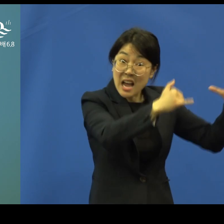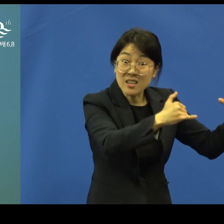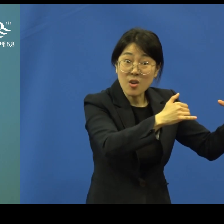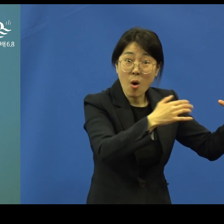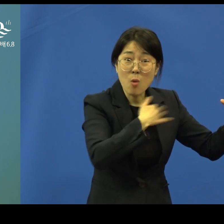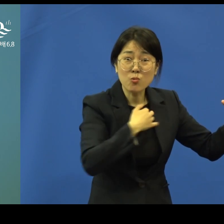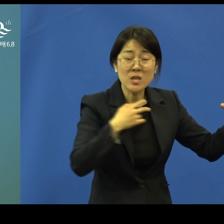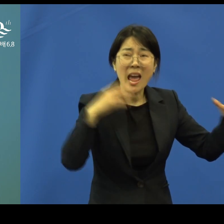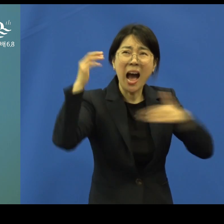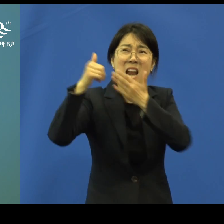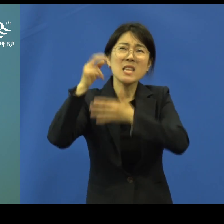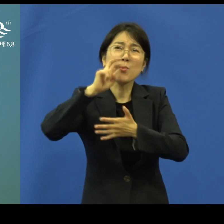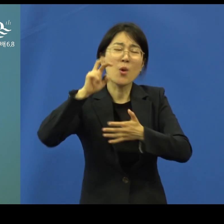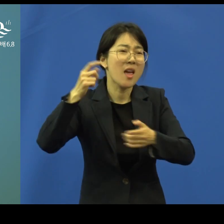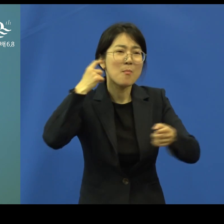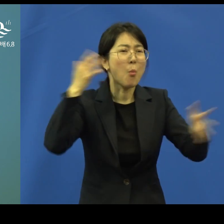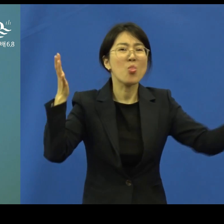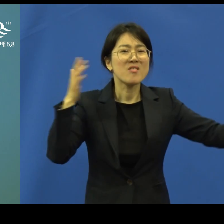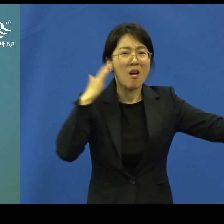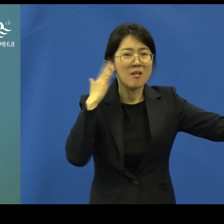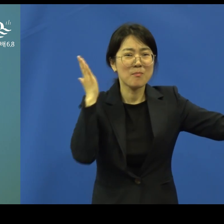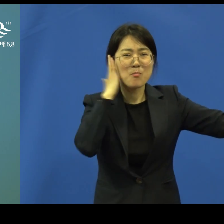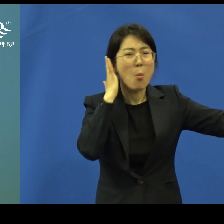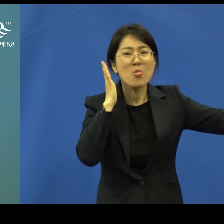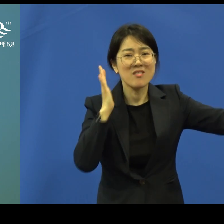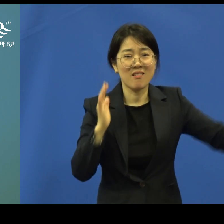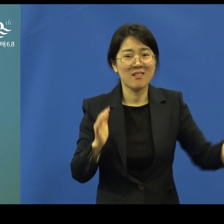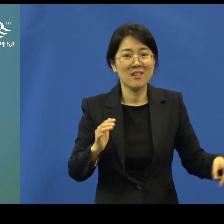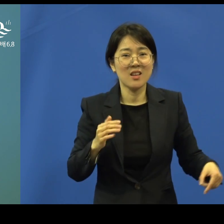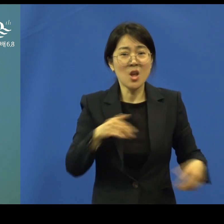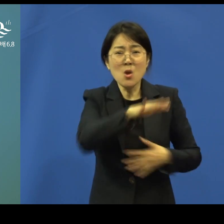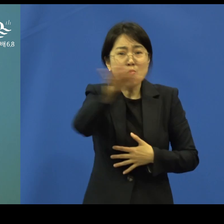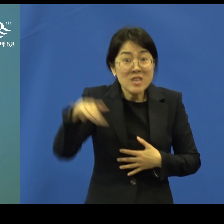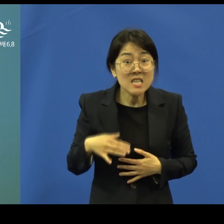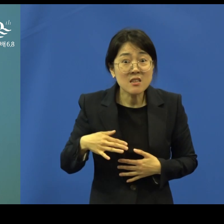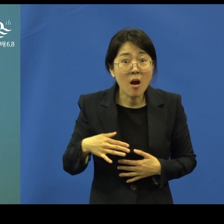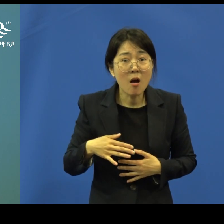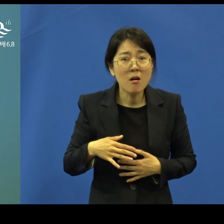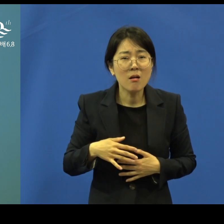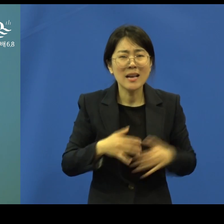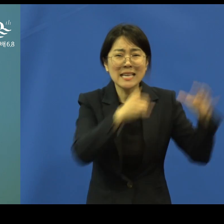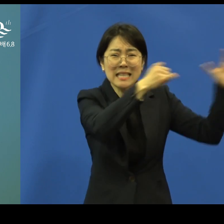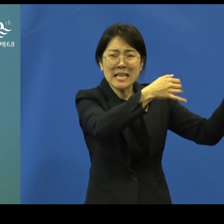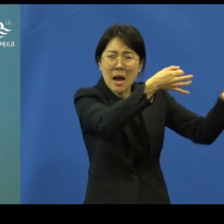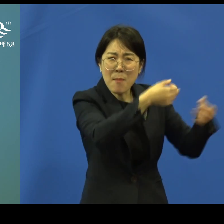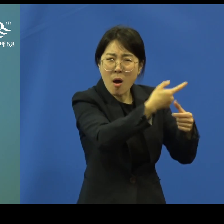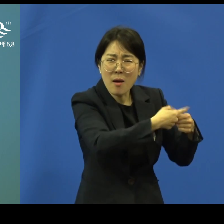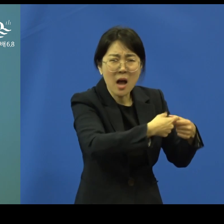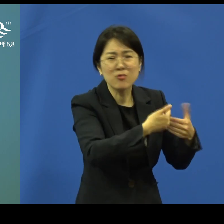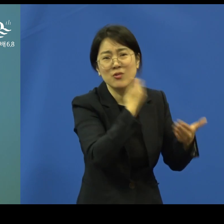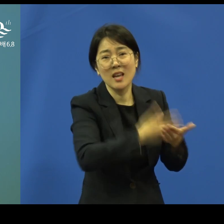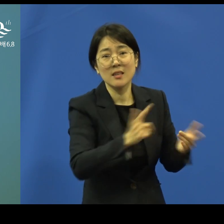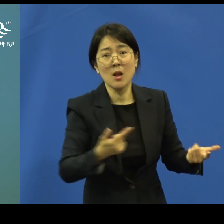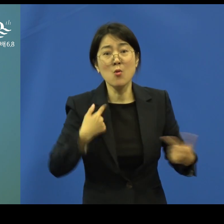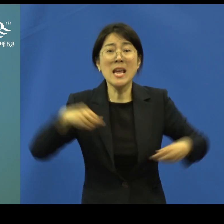광희로움에 사로잡힌, 그것이 우리의 가슴을 뛰게 하는, 심장을 뛰게 하는 거예요.